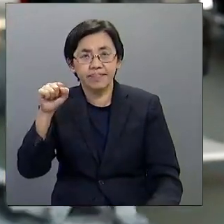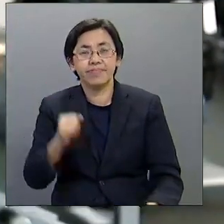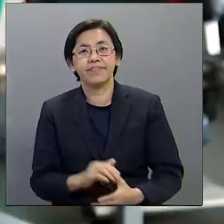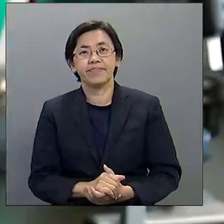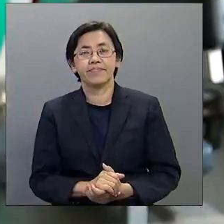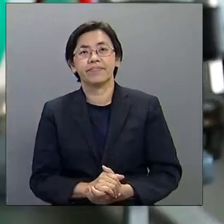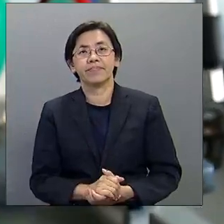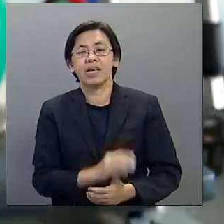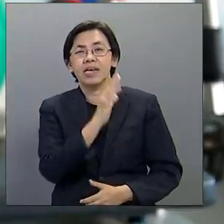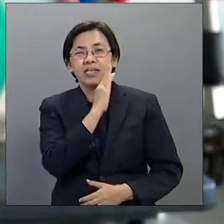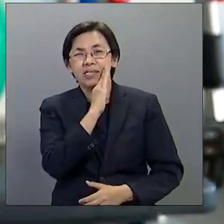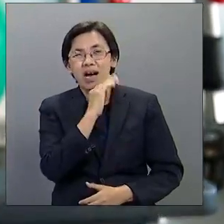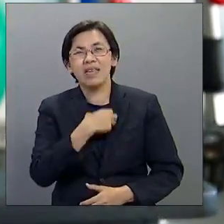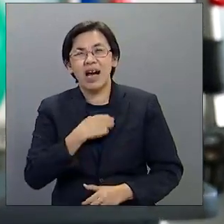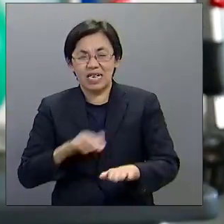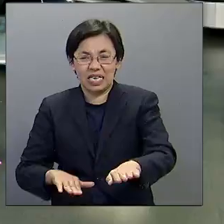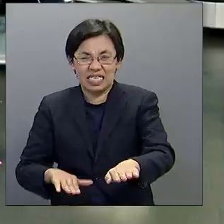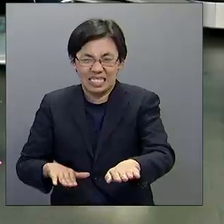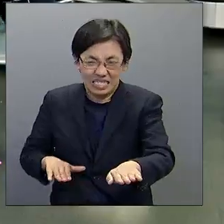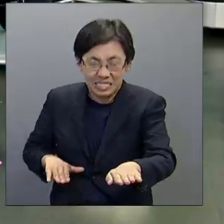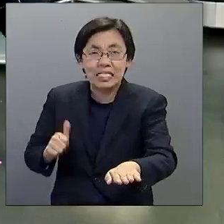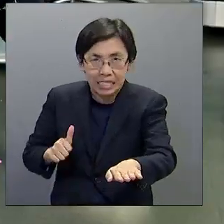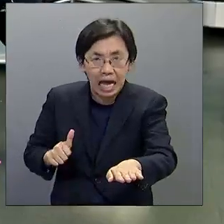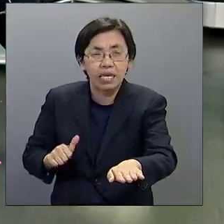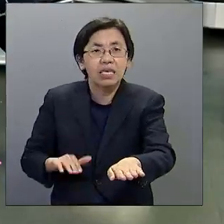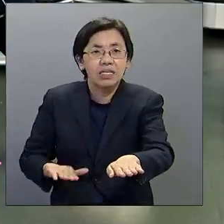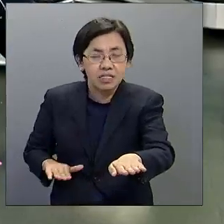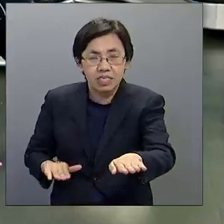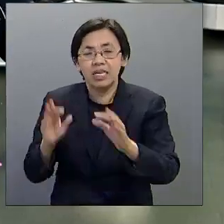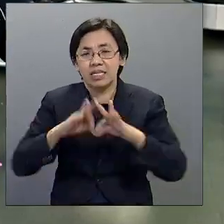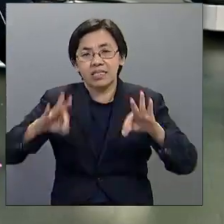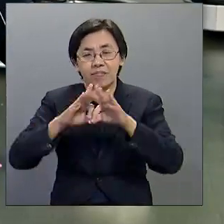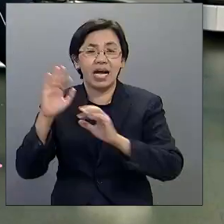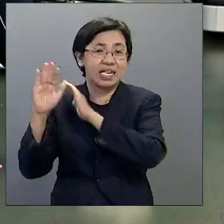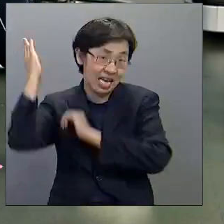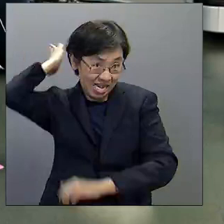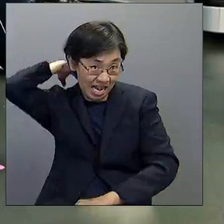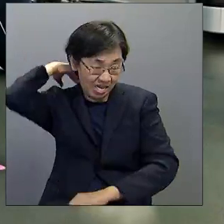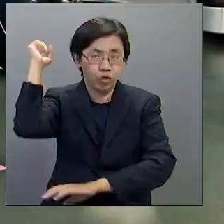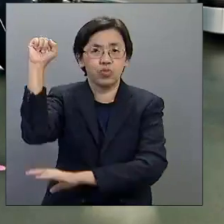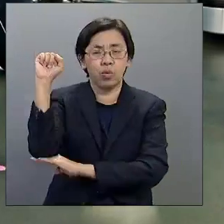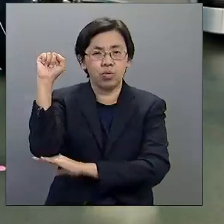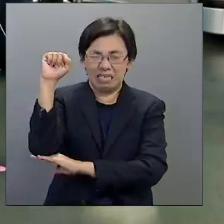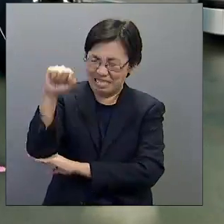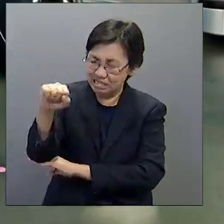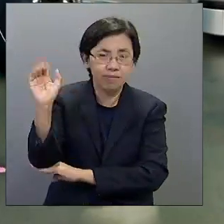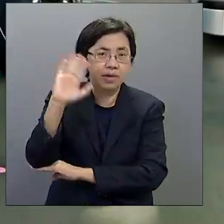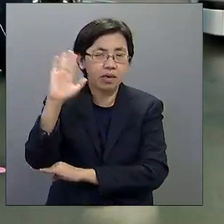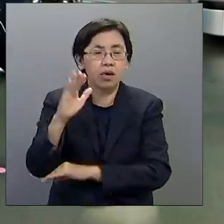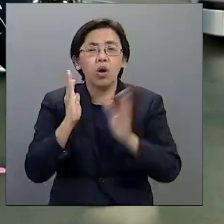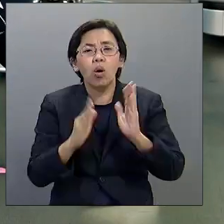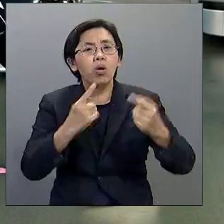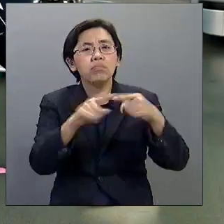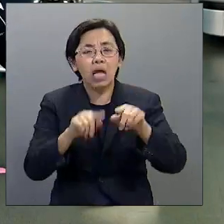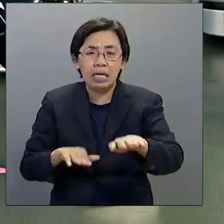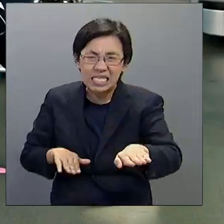าเกิดว่าเราอยากให้ตึงมากขึ้นเราสามารถถอยขาไปอีก ได้ ใช่ไหมคะ ได้คลิปหลังให้ตรงเหมือนเดิมเพราะว่าความยืดหยุ่นแต่ละคนไม่เท่ากันค่ะบางคน